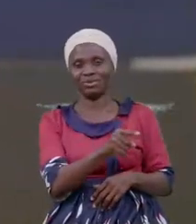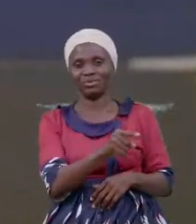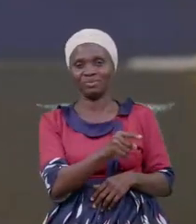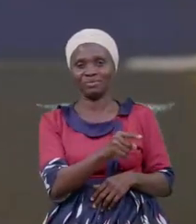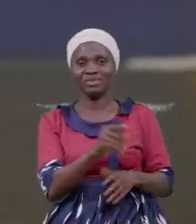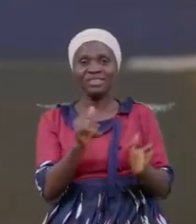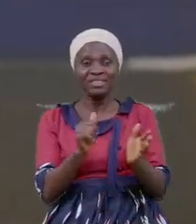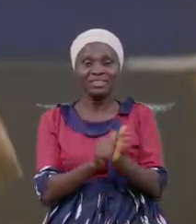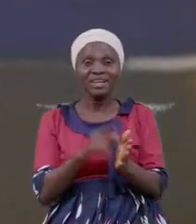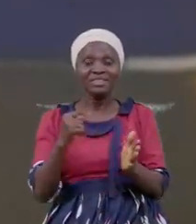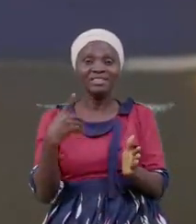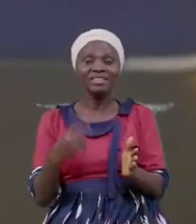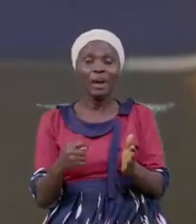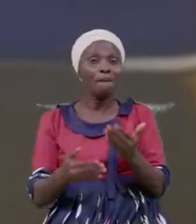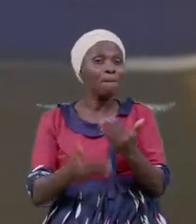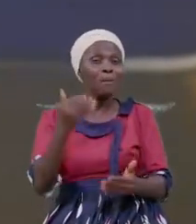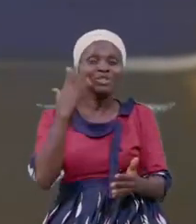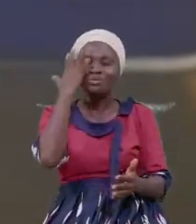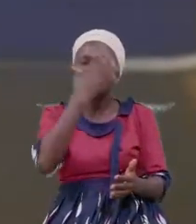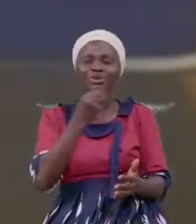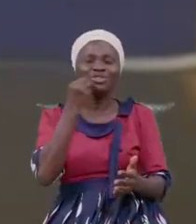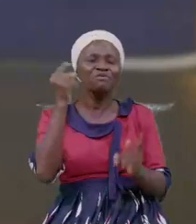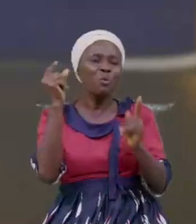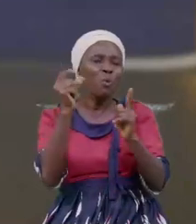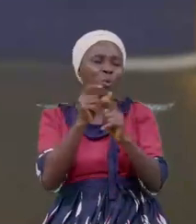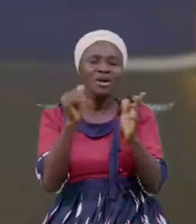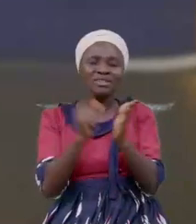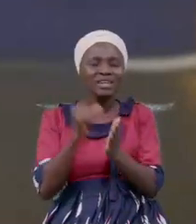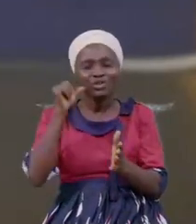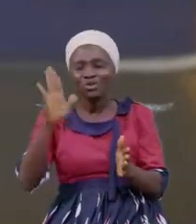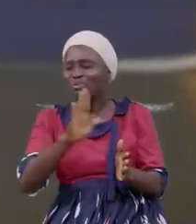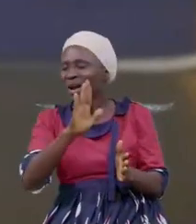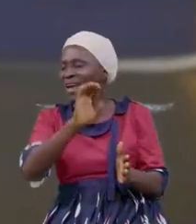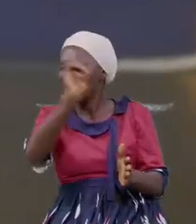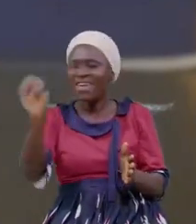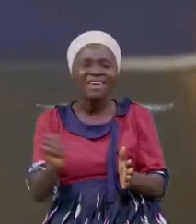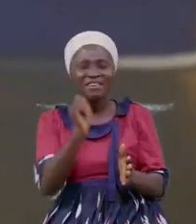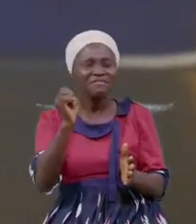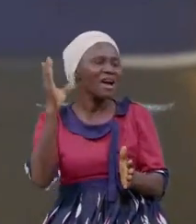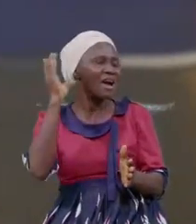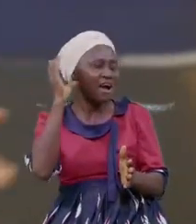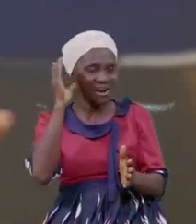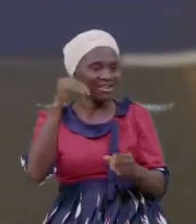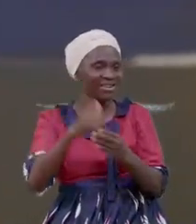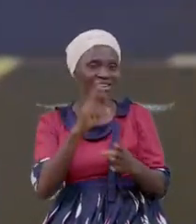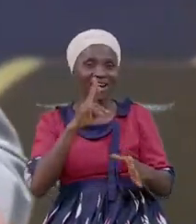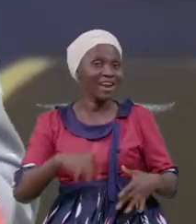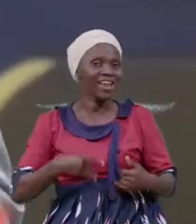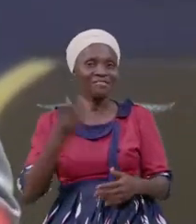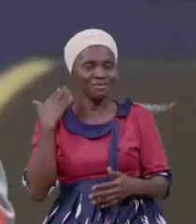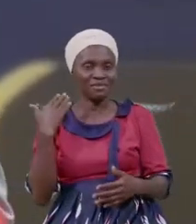plus la les propos les plus merveille que la femme a jamais entendu dans sa